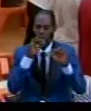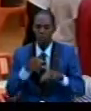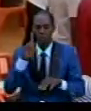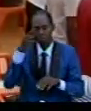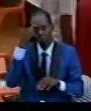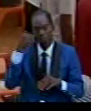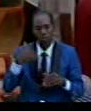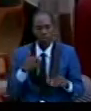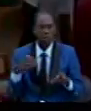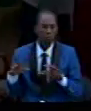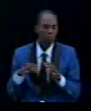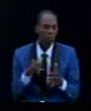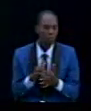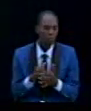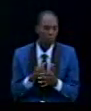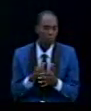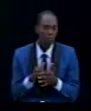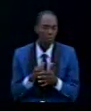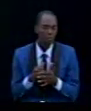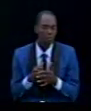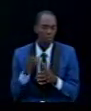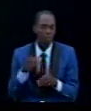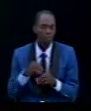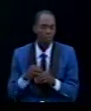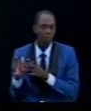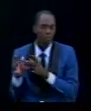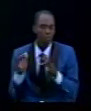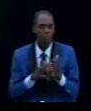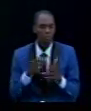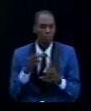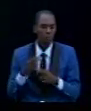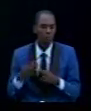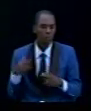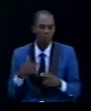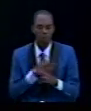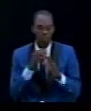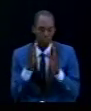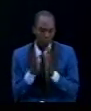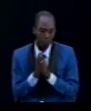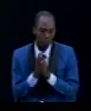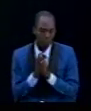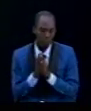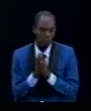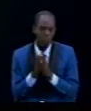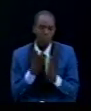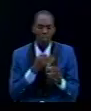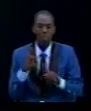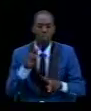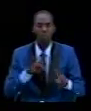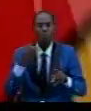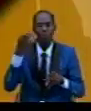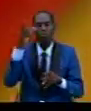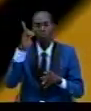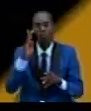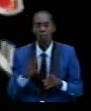nom us. De Jésus, nous avons prié. In Jesus' name we pray. Que le peuple de Dieu dise. And the people of God said, Amen. Amen.